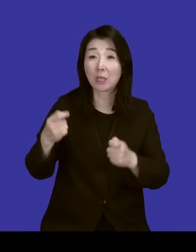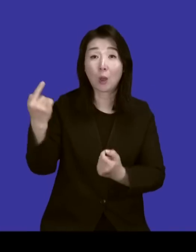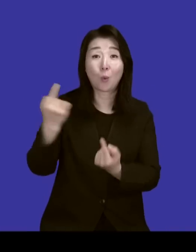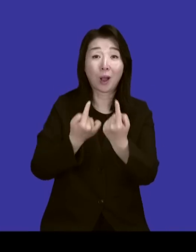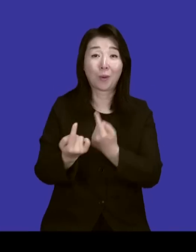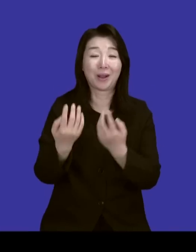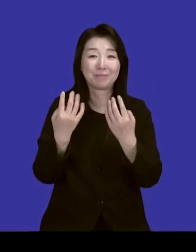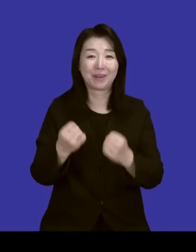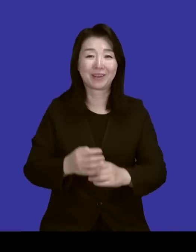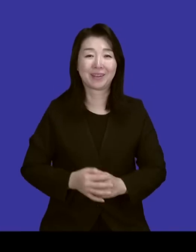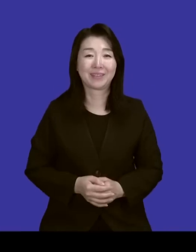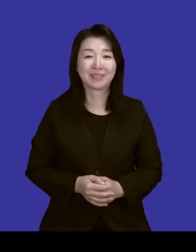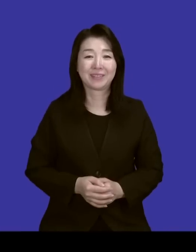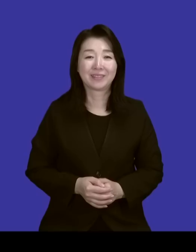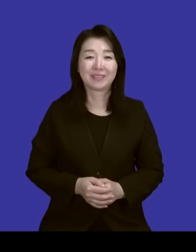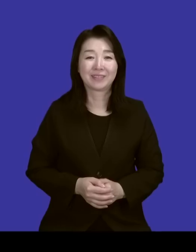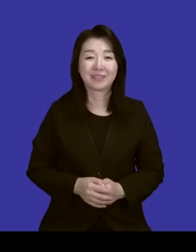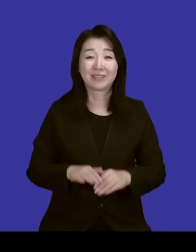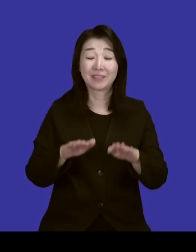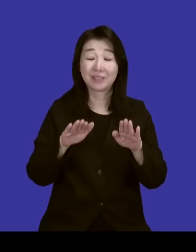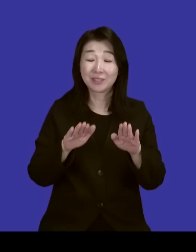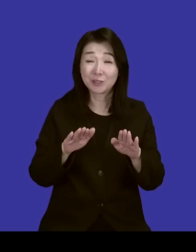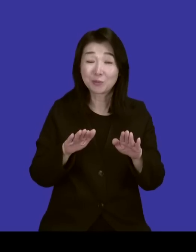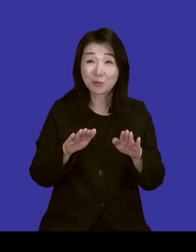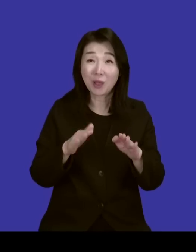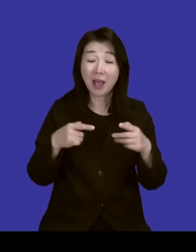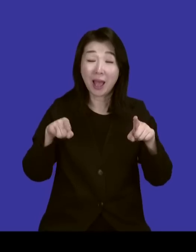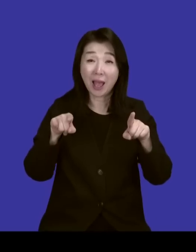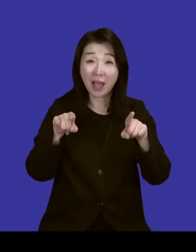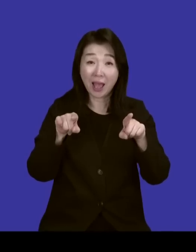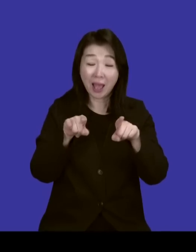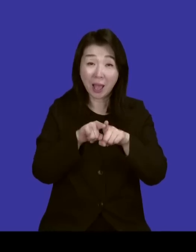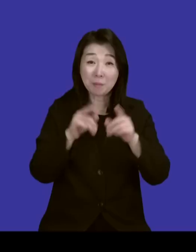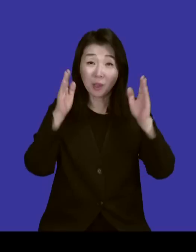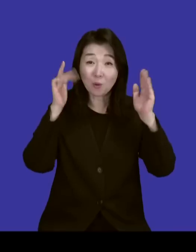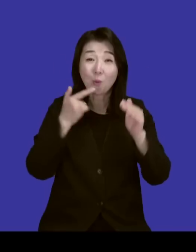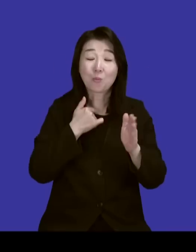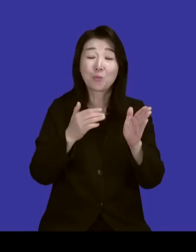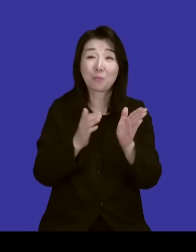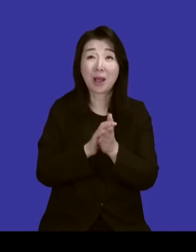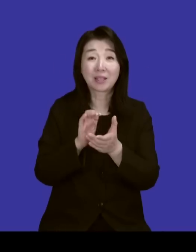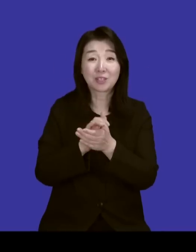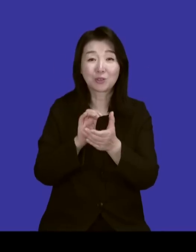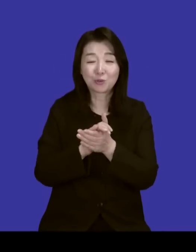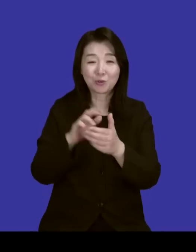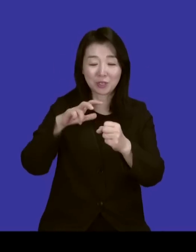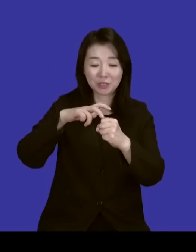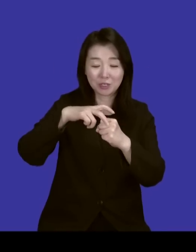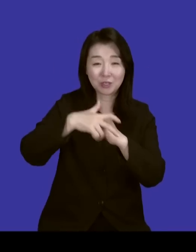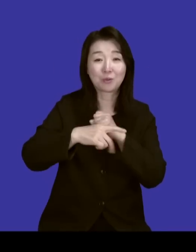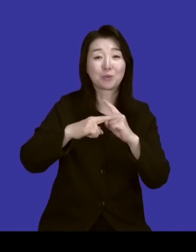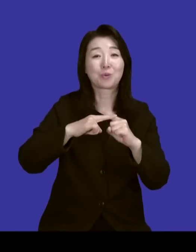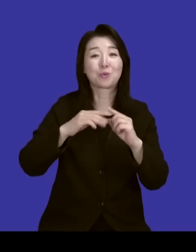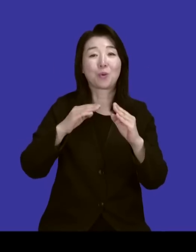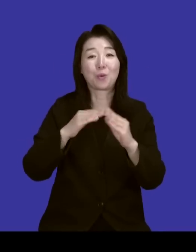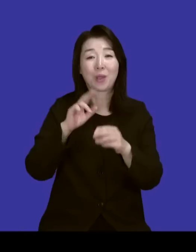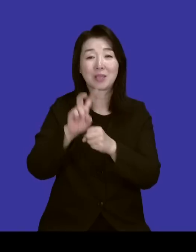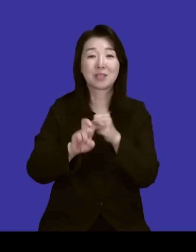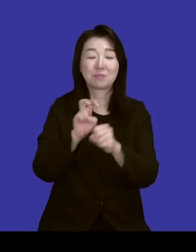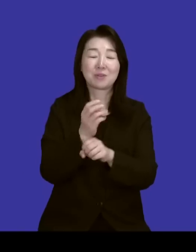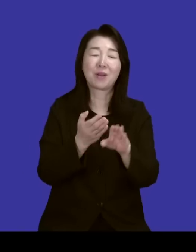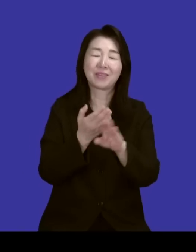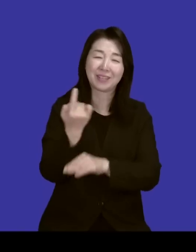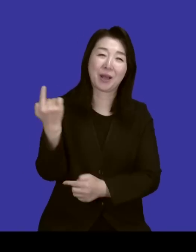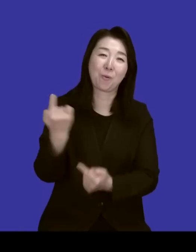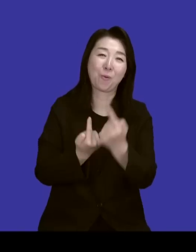예. 지금도 같은 기수에서 공부하던 친구들이 저희 지구촌교회에 예. 20명 이상 나와요.